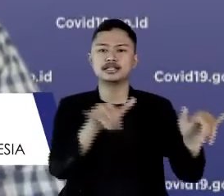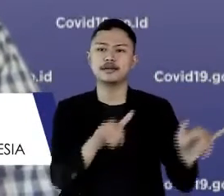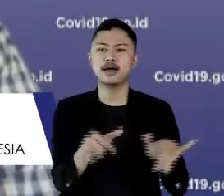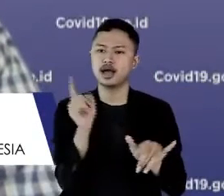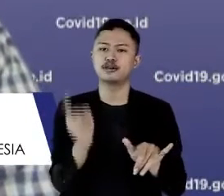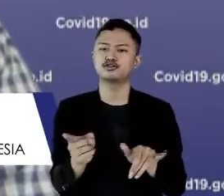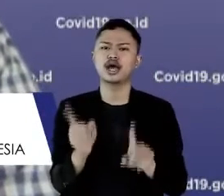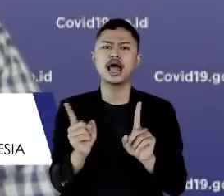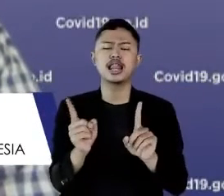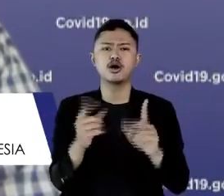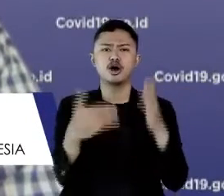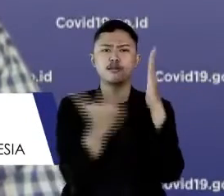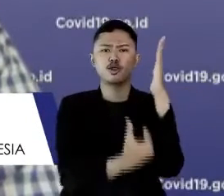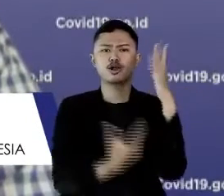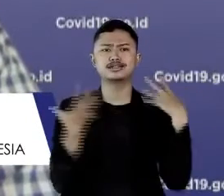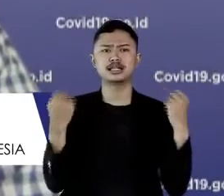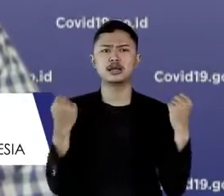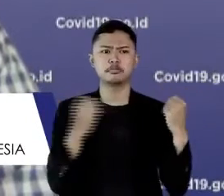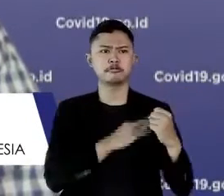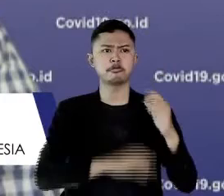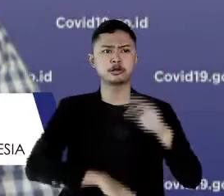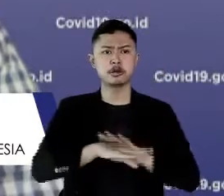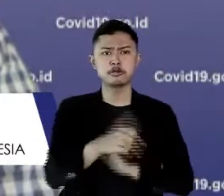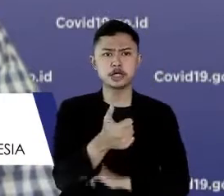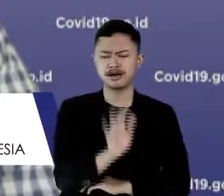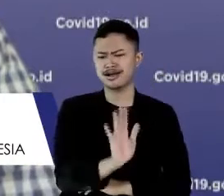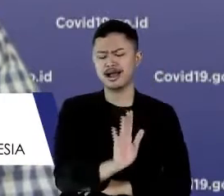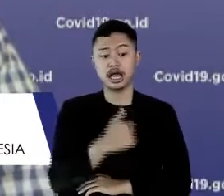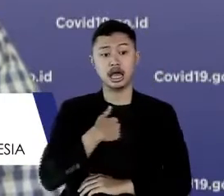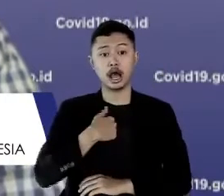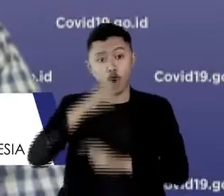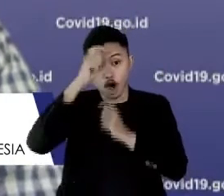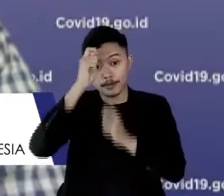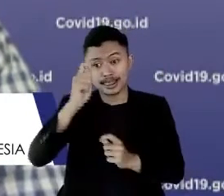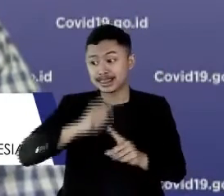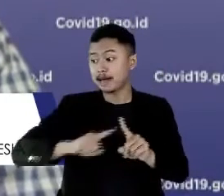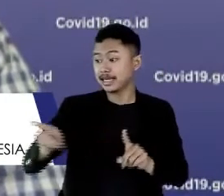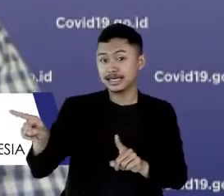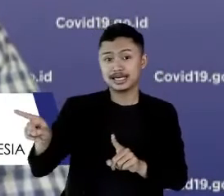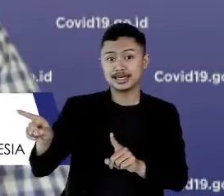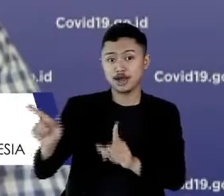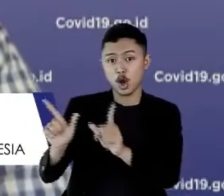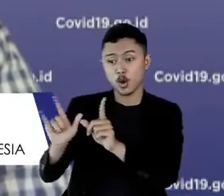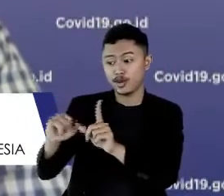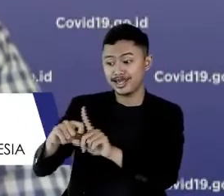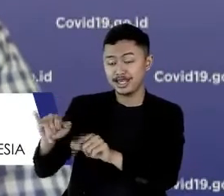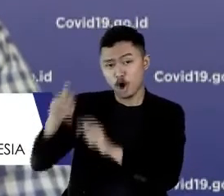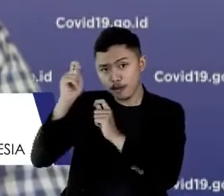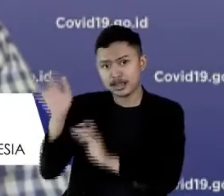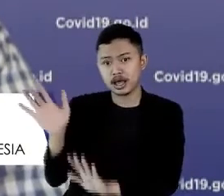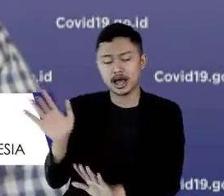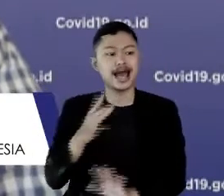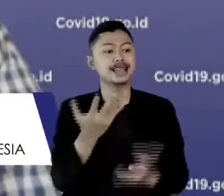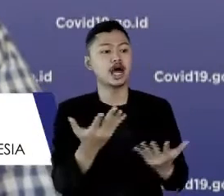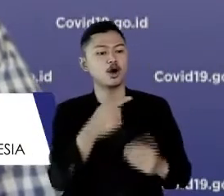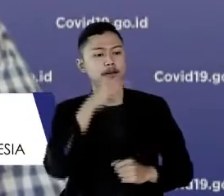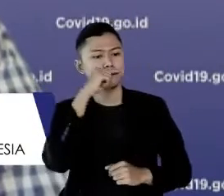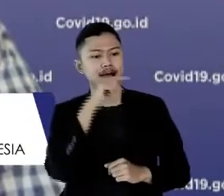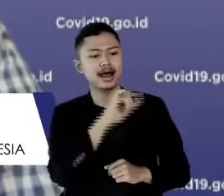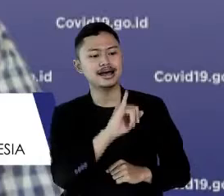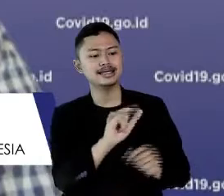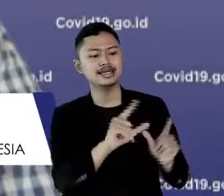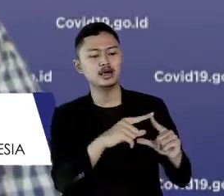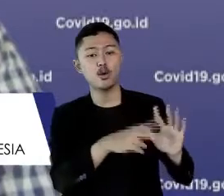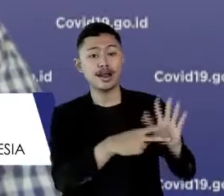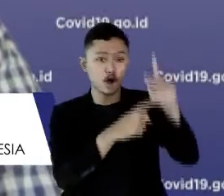Ya. Jadi protokol kesehatan itu tidak akan efektif kalau saya patuh, tetapi misalnya Mas Wiki tidak patuh, Pak Iwan patuh, terus tetangga Pak Iwan